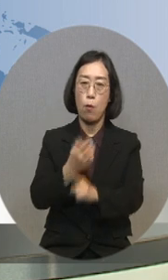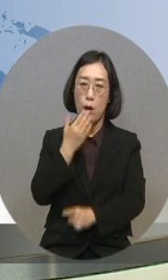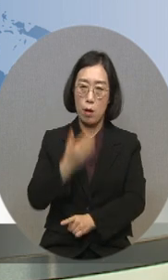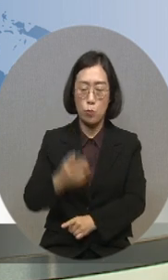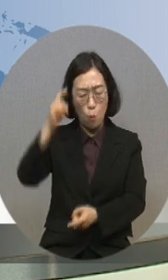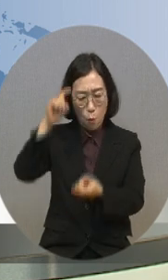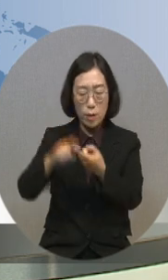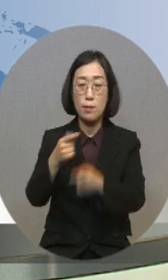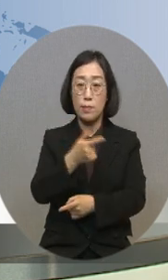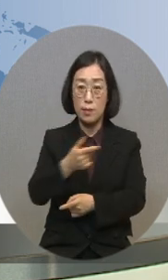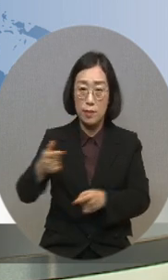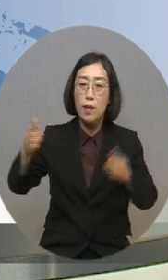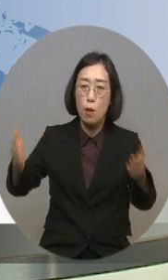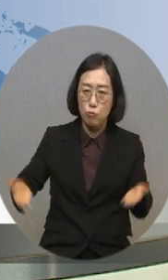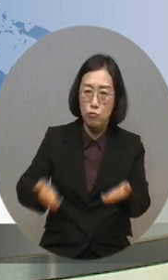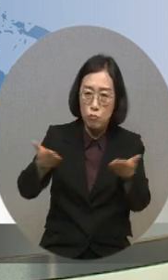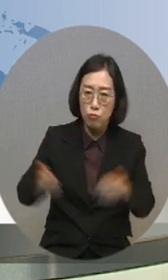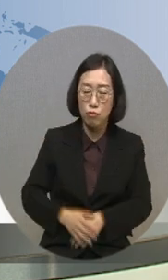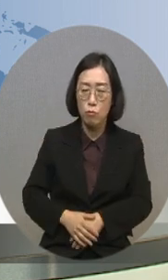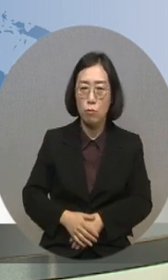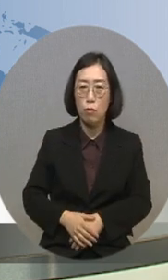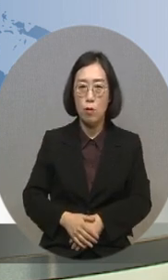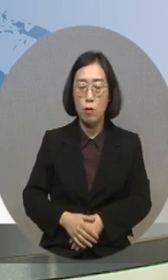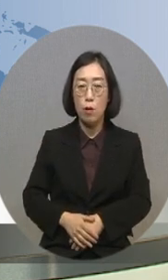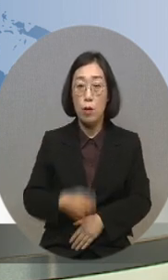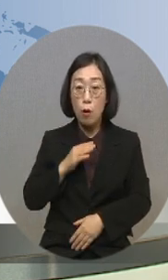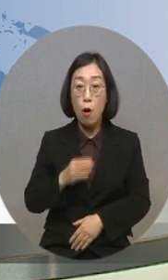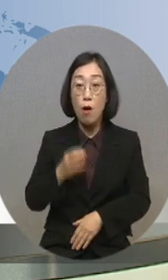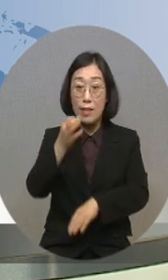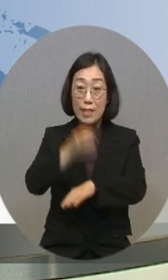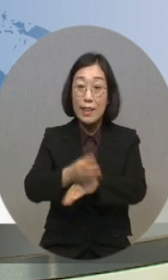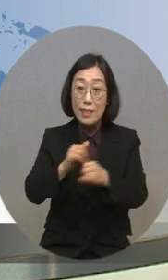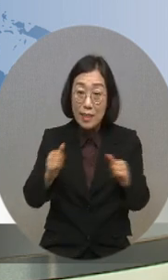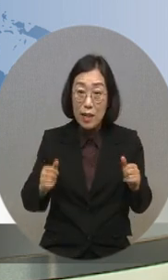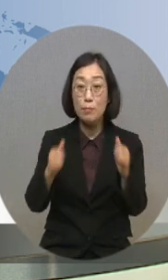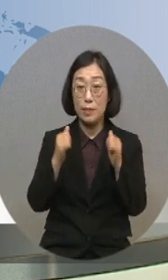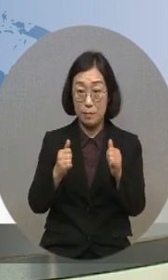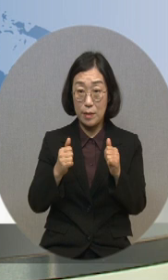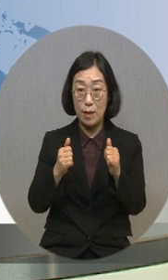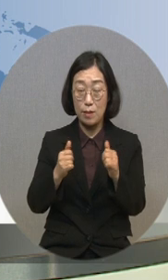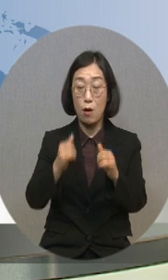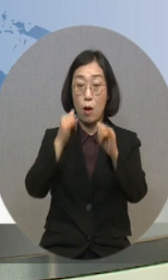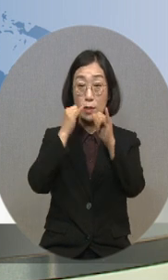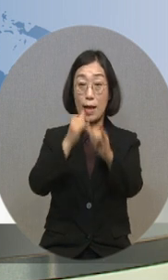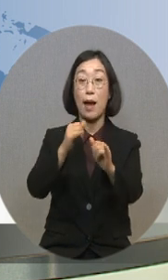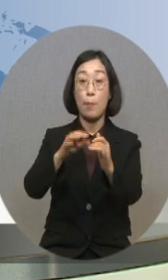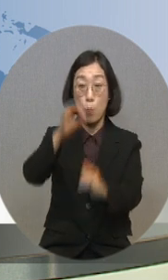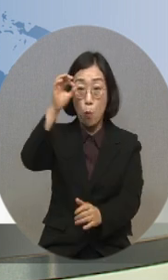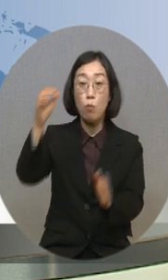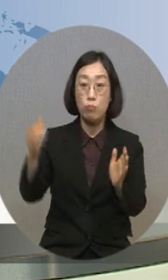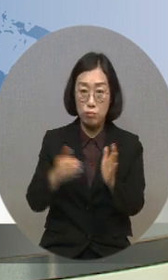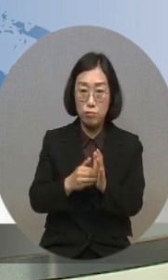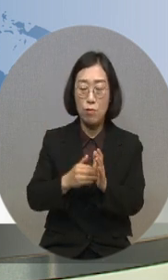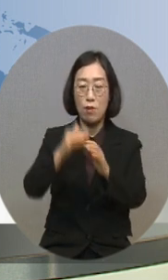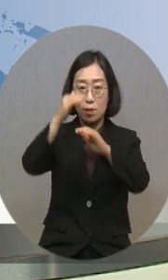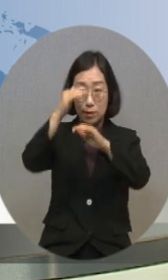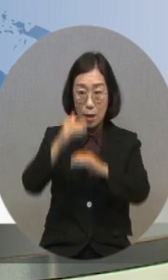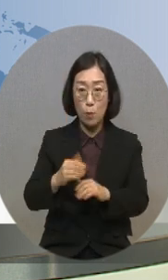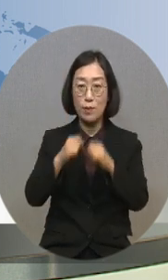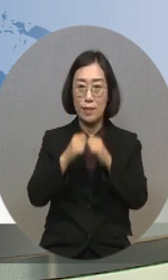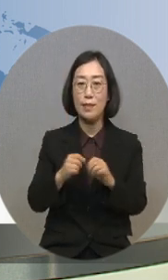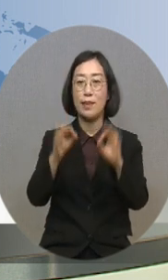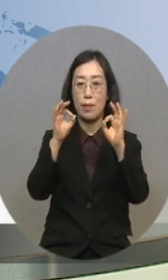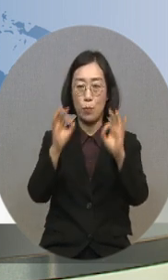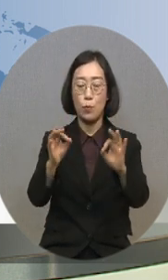뜨거웠습니다. 국내 유일하게 소비자가 심사하는 광고제에서 수상에 영예까지 안았는데요. 자세한 내용